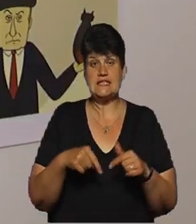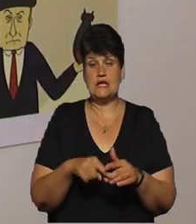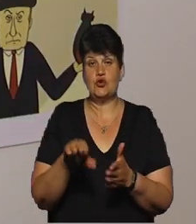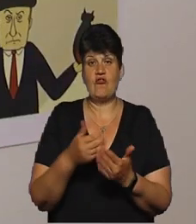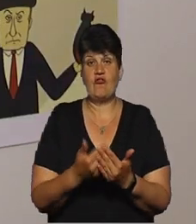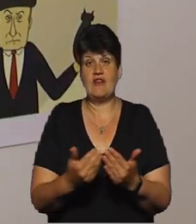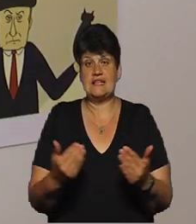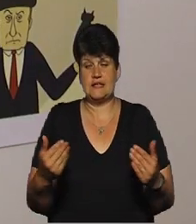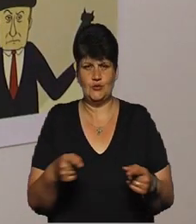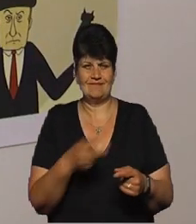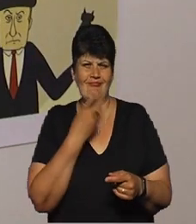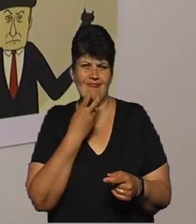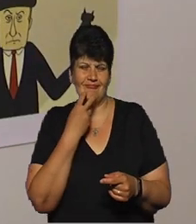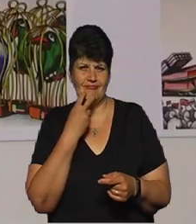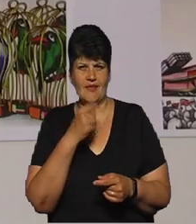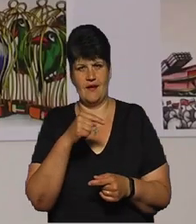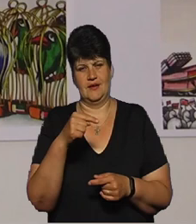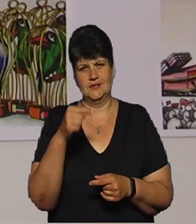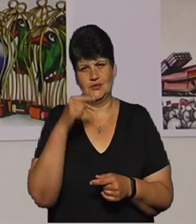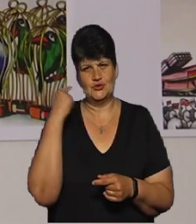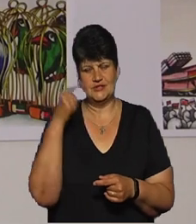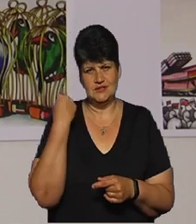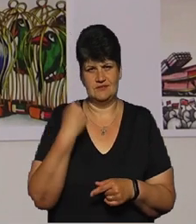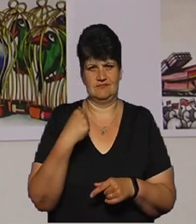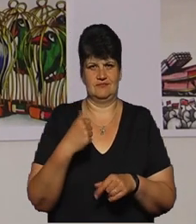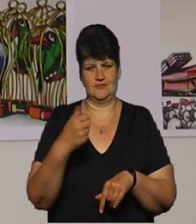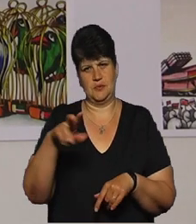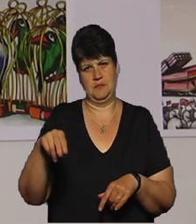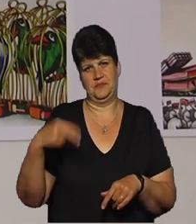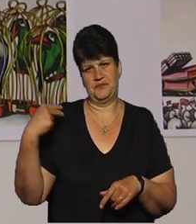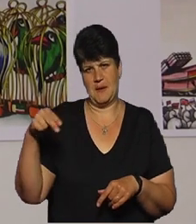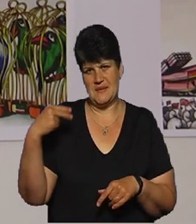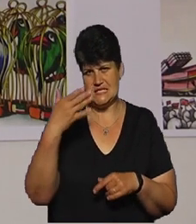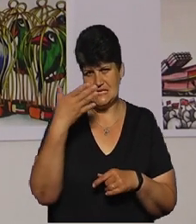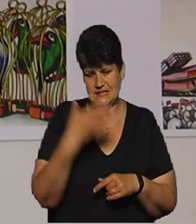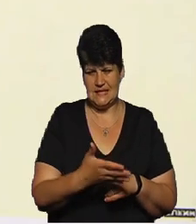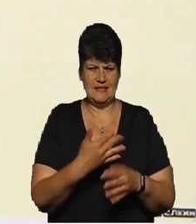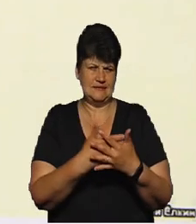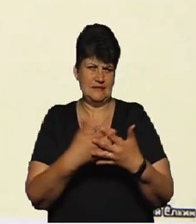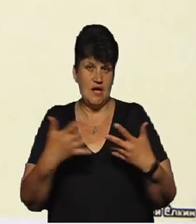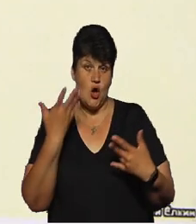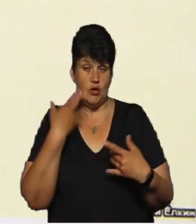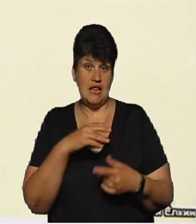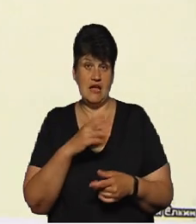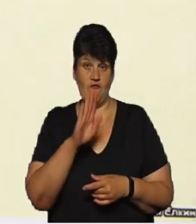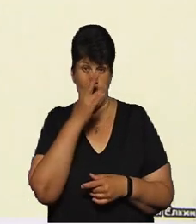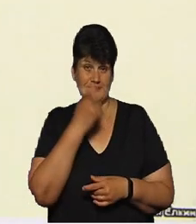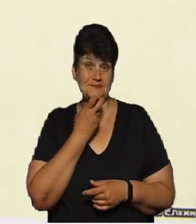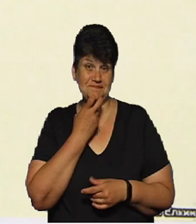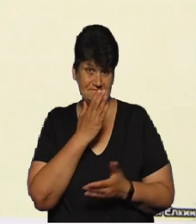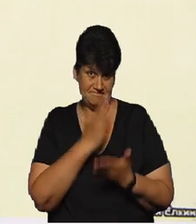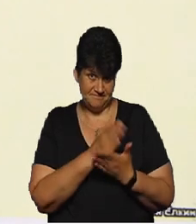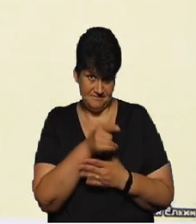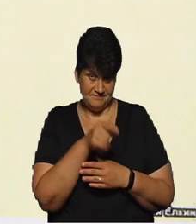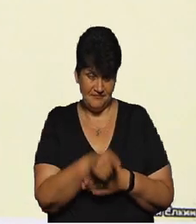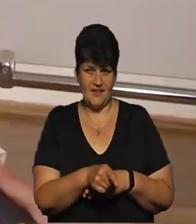висміювання російського диктатора та його війська, висвітлення волелюбного духу та сили українців. Коли ворог стає смішним, каже Тетяна Чичкалюк, то